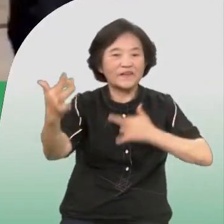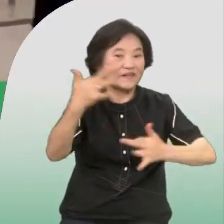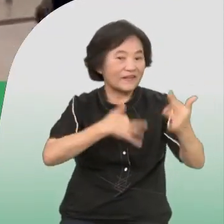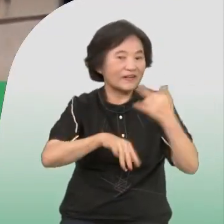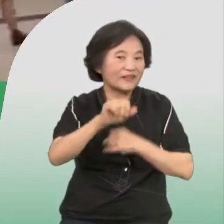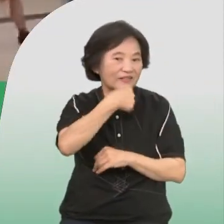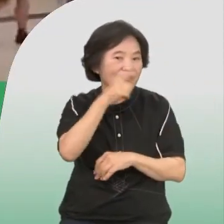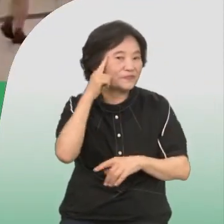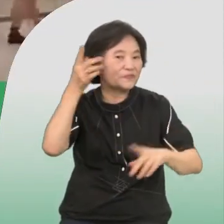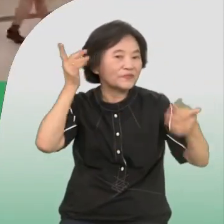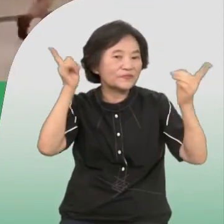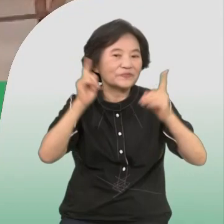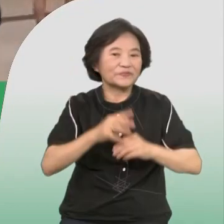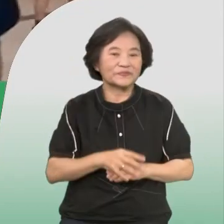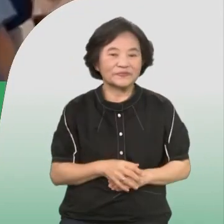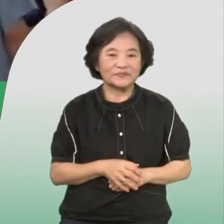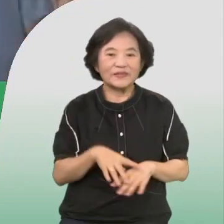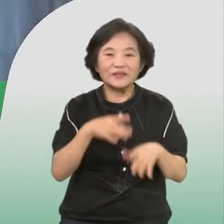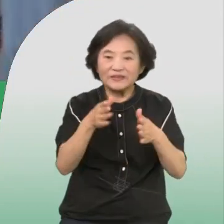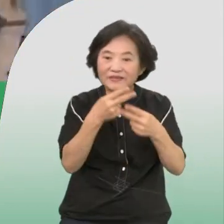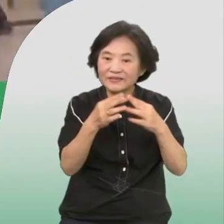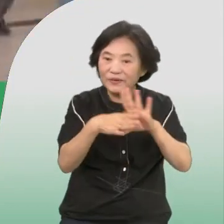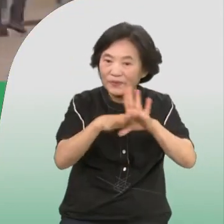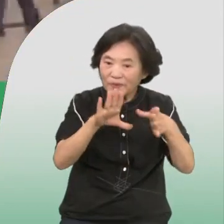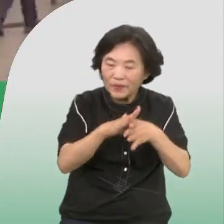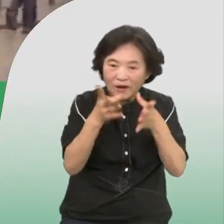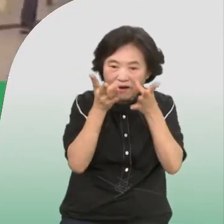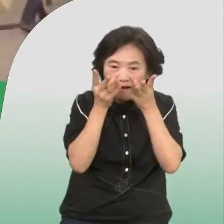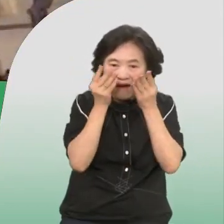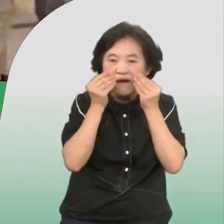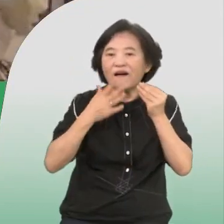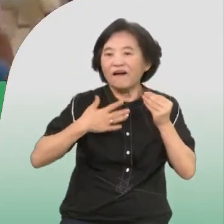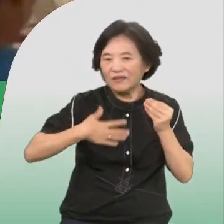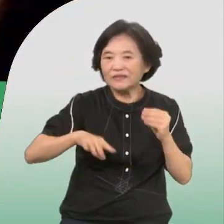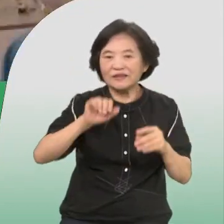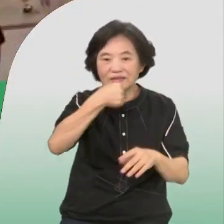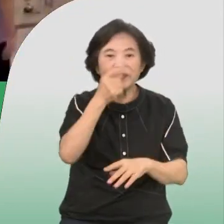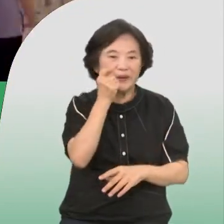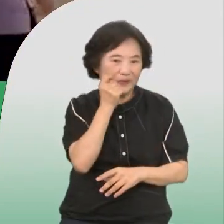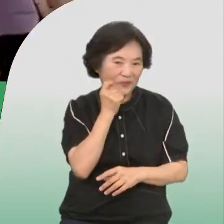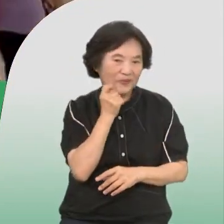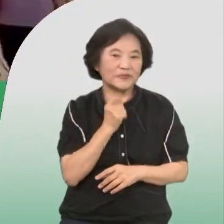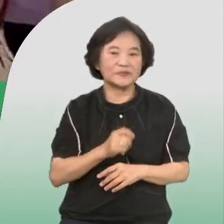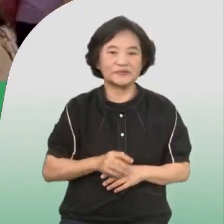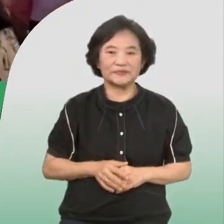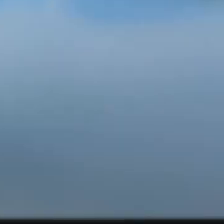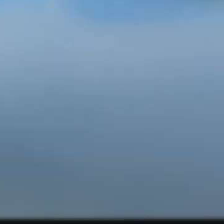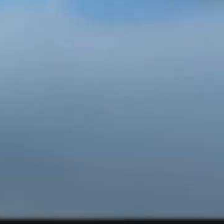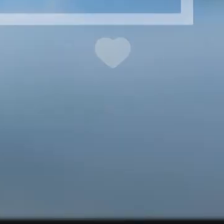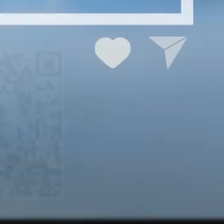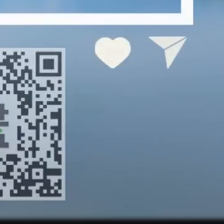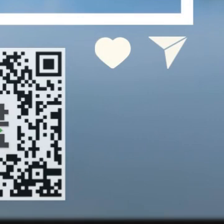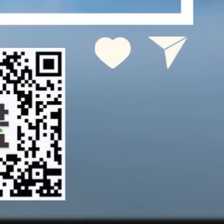来土生了解客家文化，咪容易推翻。客家新闻罗文塔土生报道。